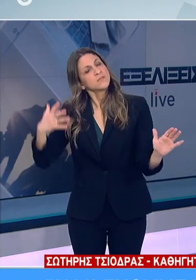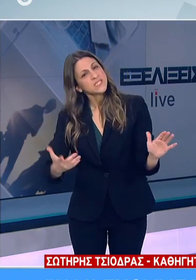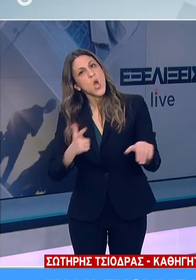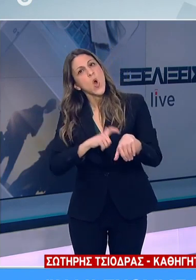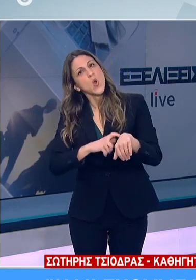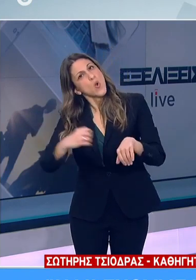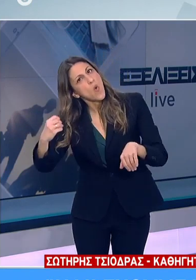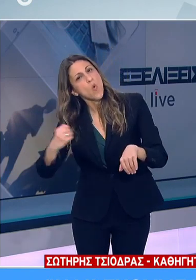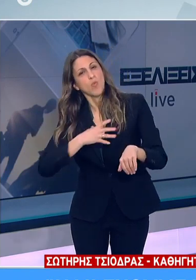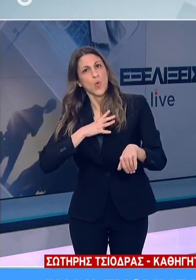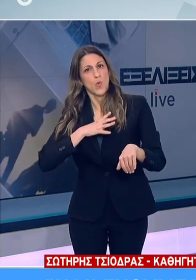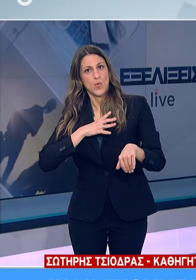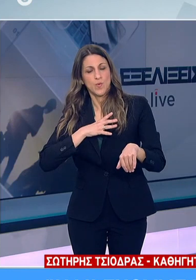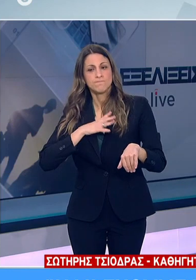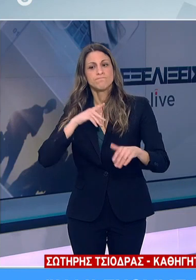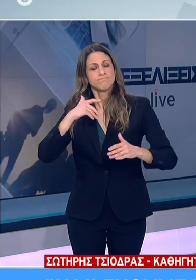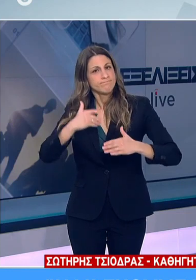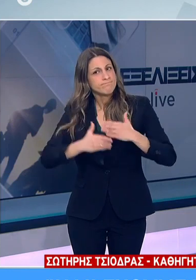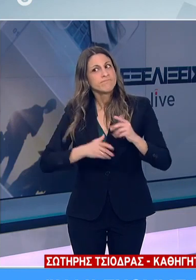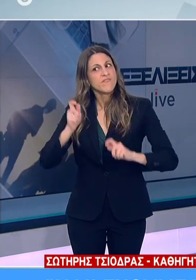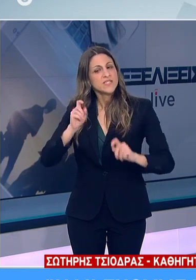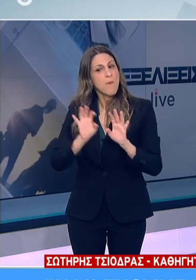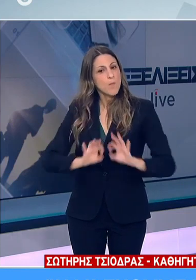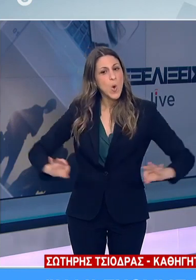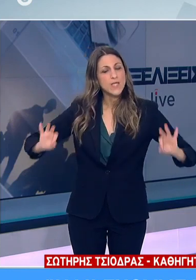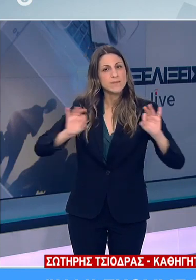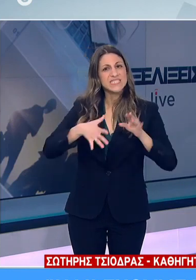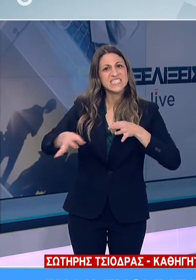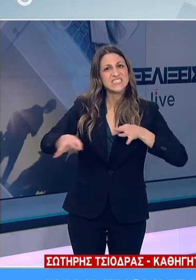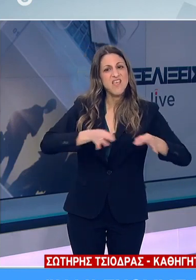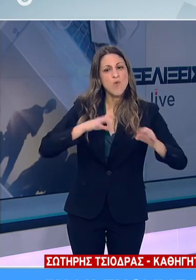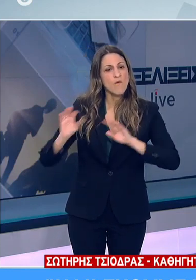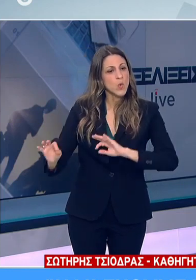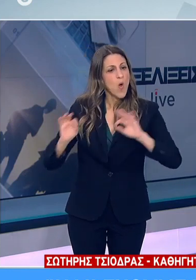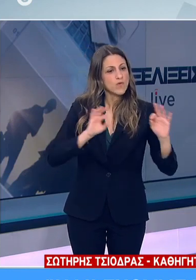τραγική πίεση στο σύστημα υγείας όπως είδανε φίλες χώρες. Με αντίστοιχα